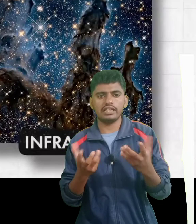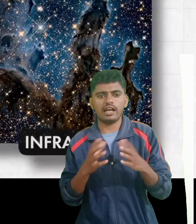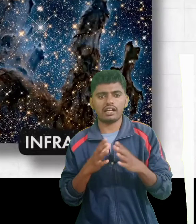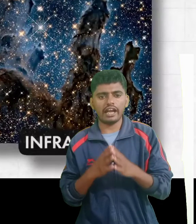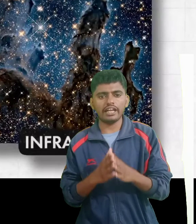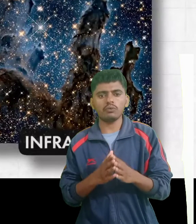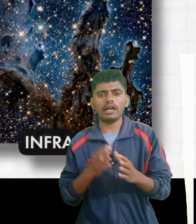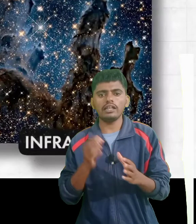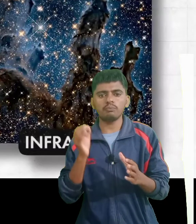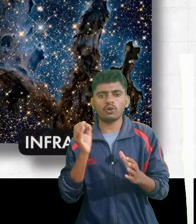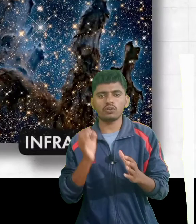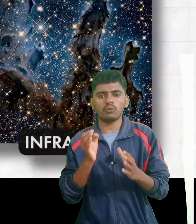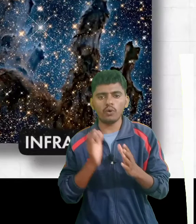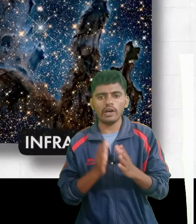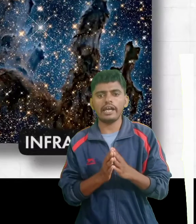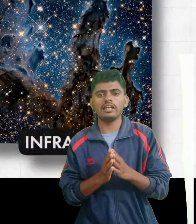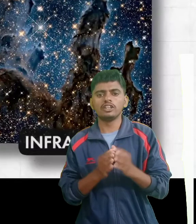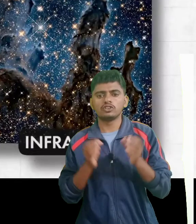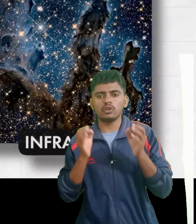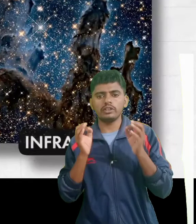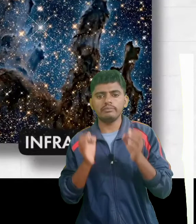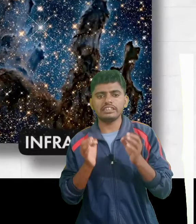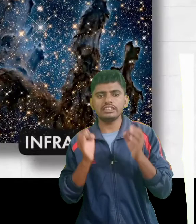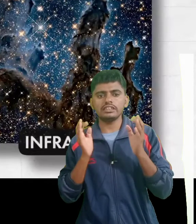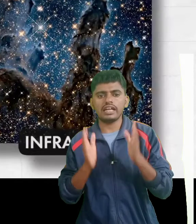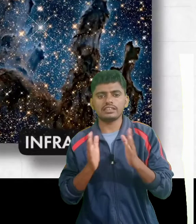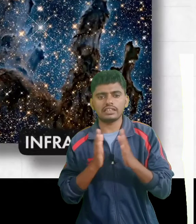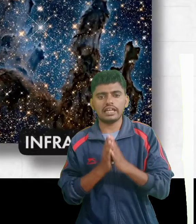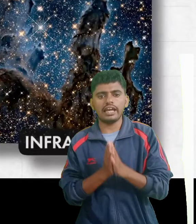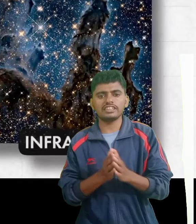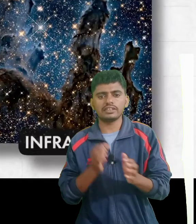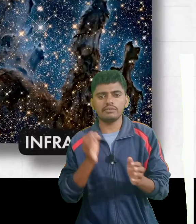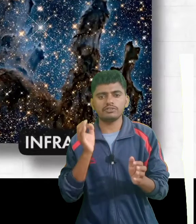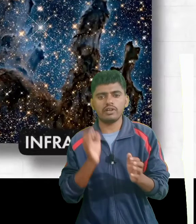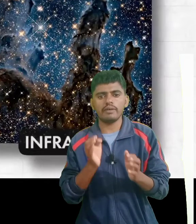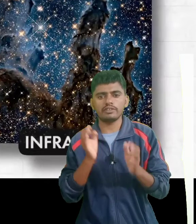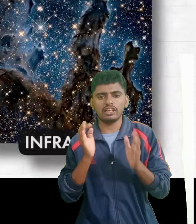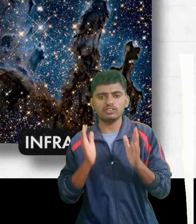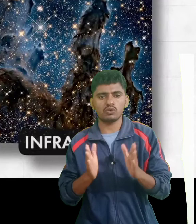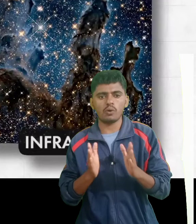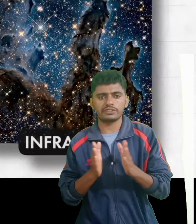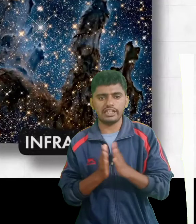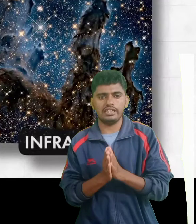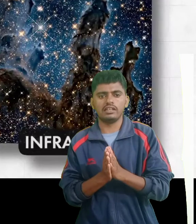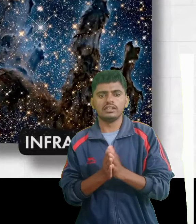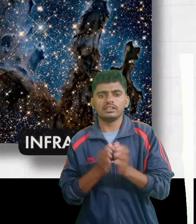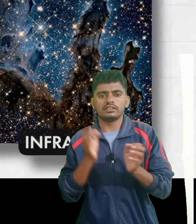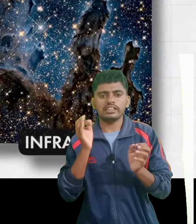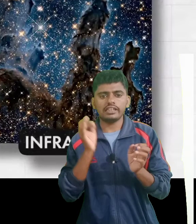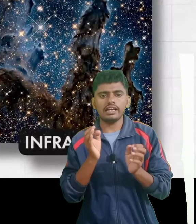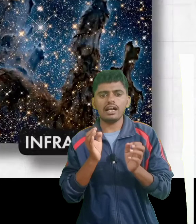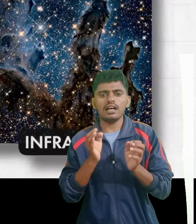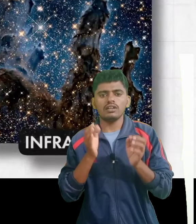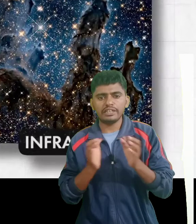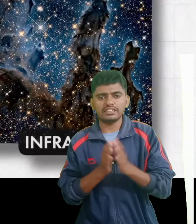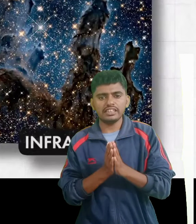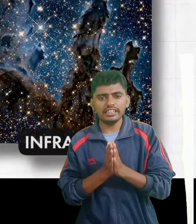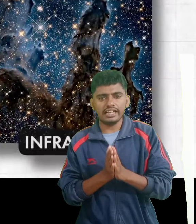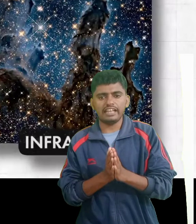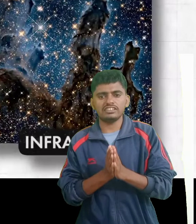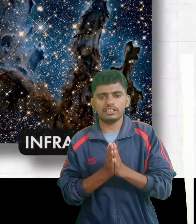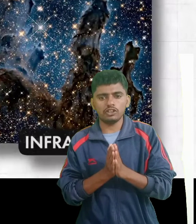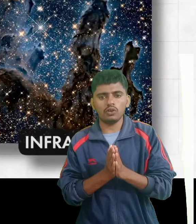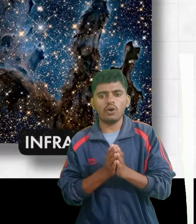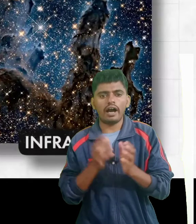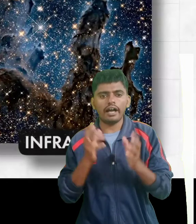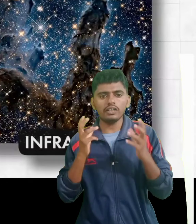वो दिखेगा। राइट वाली फोटो वो है जो इमेजिंग किया जाता है जेम्स वेब टेलीस्कोप से दिखेगा।